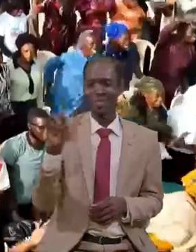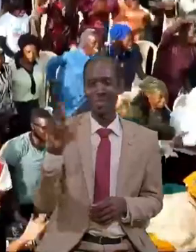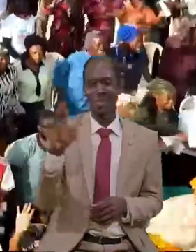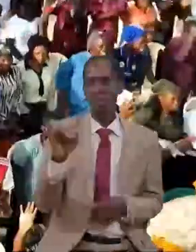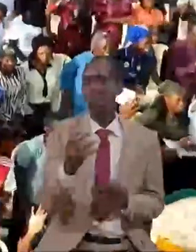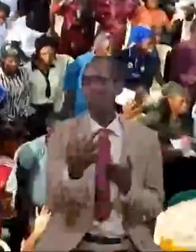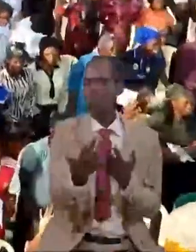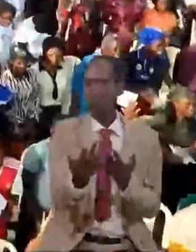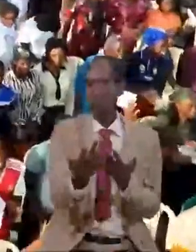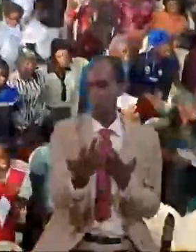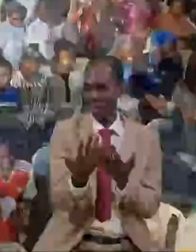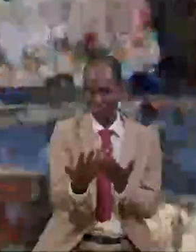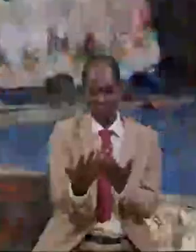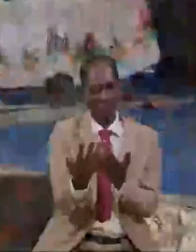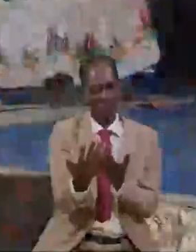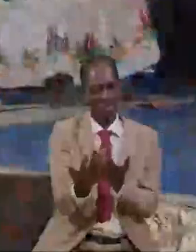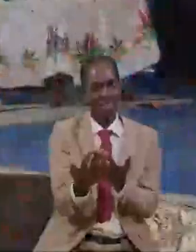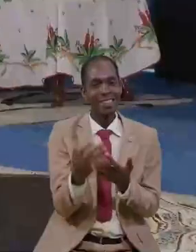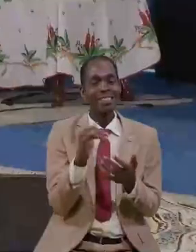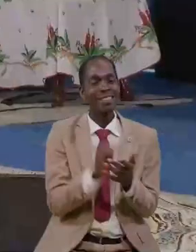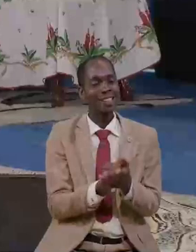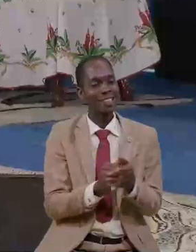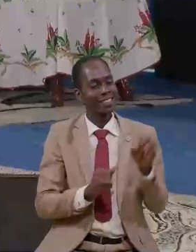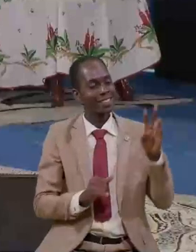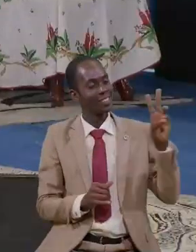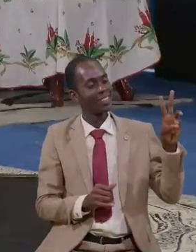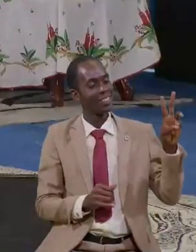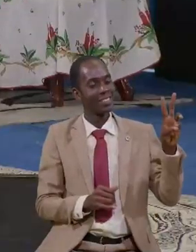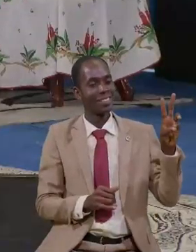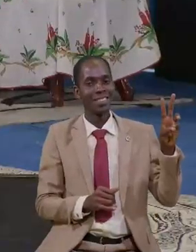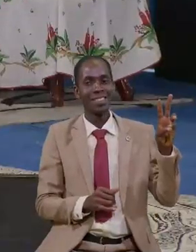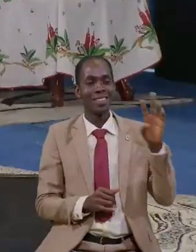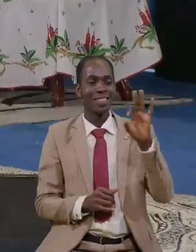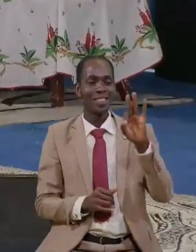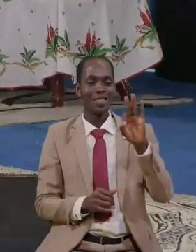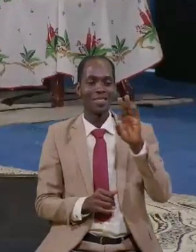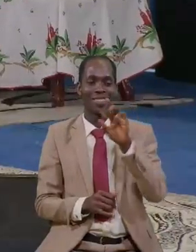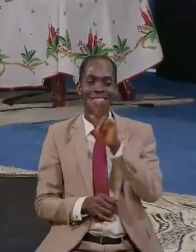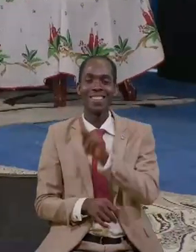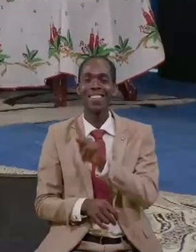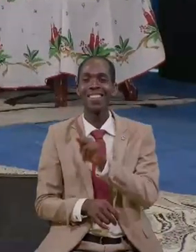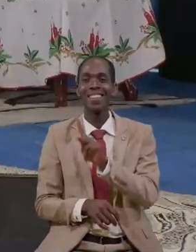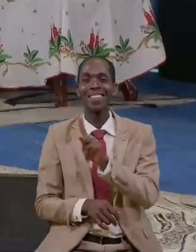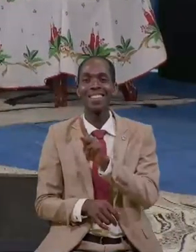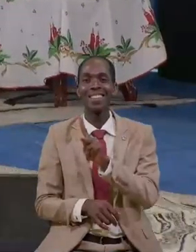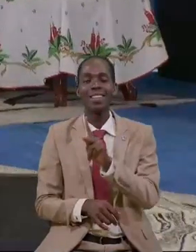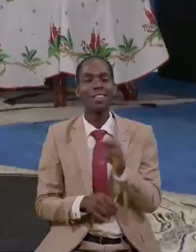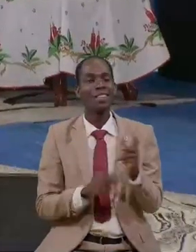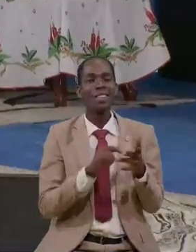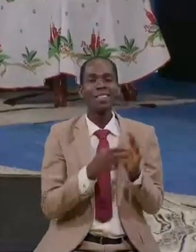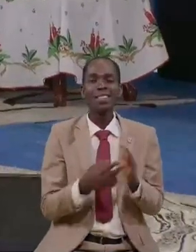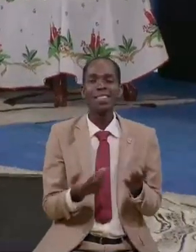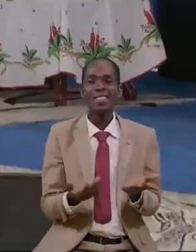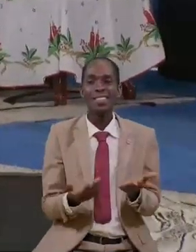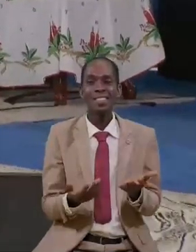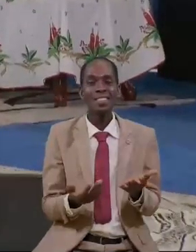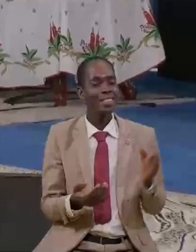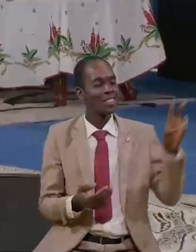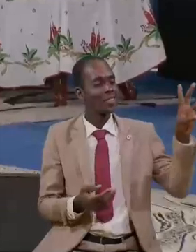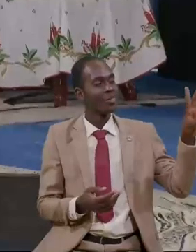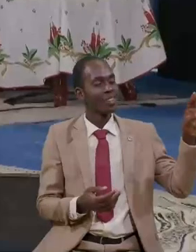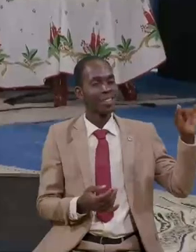attendez. Ça, c'est W.F. Kumuyi. Cela veut dire William,